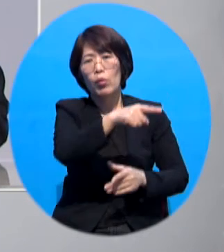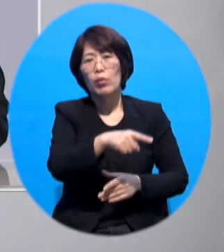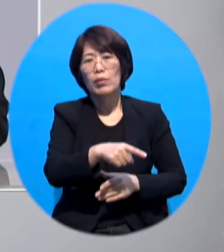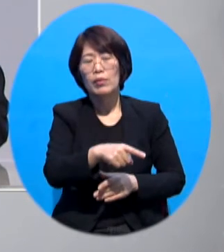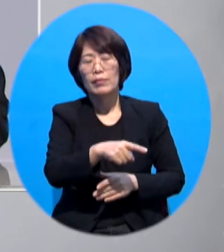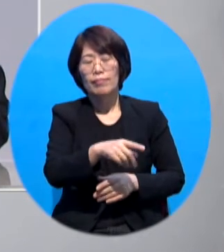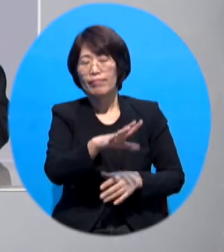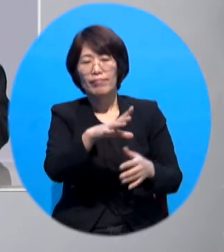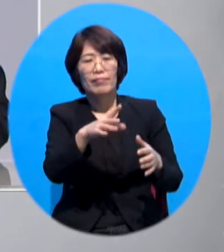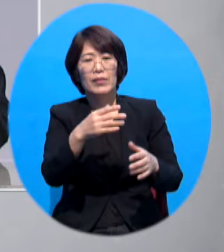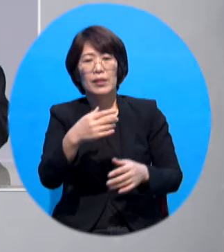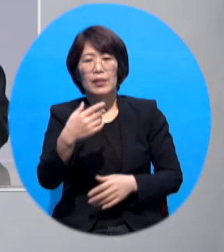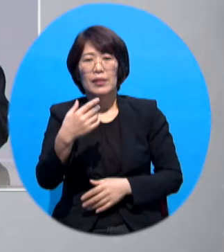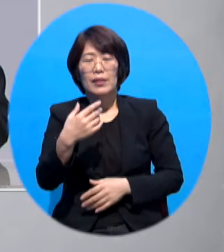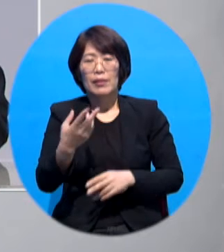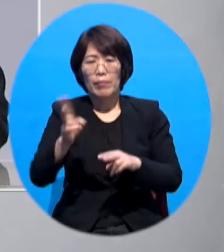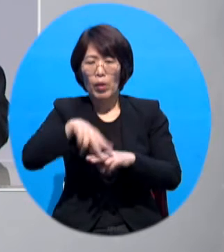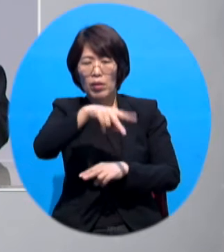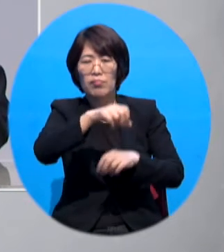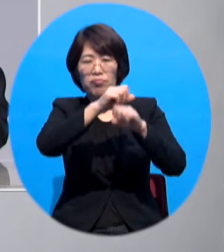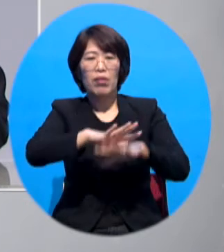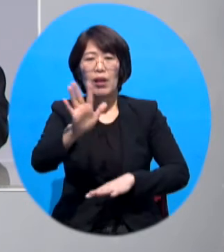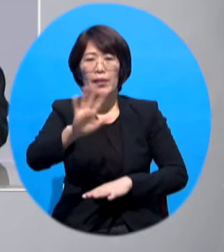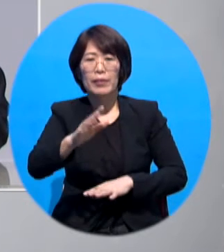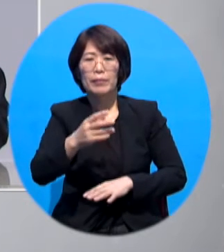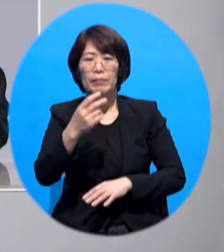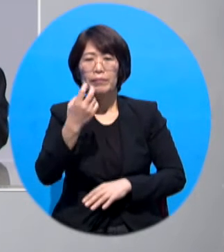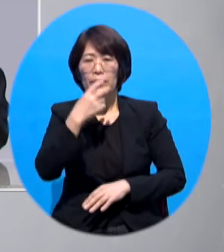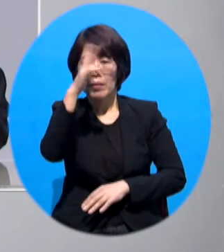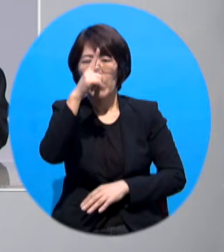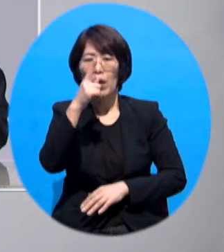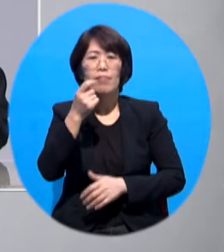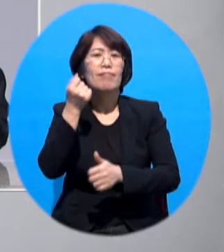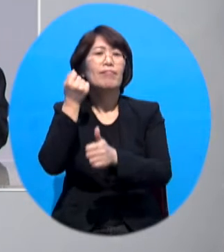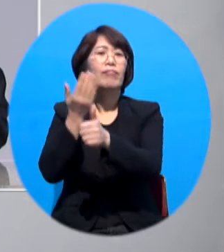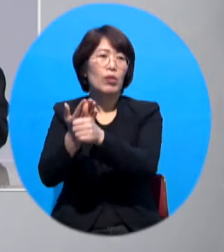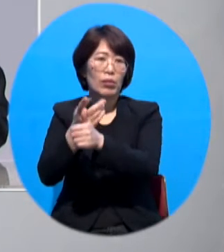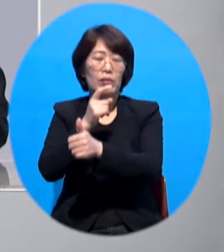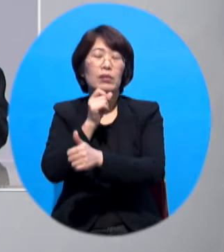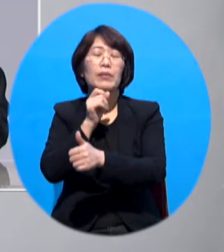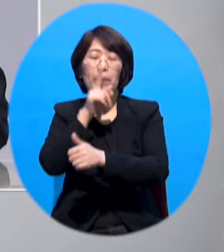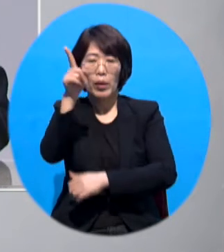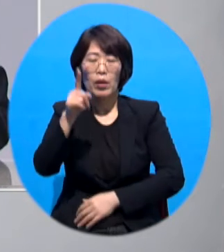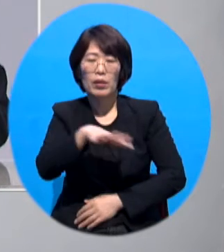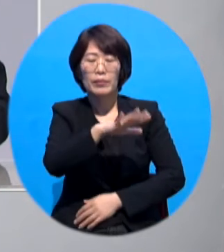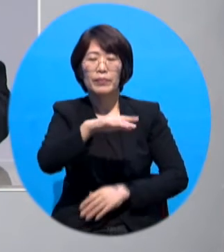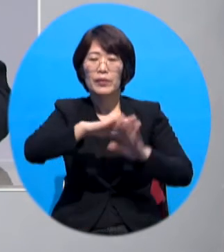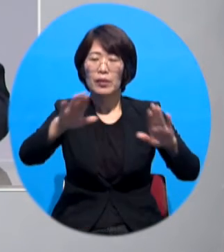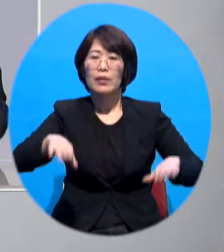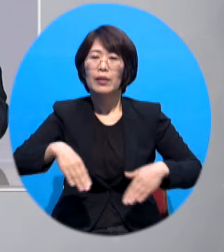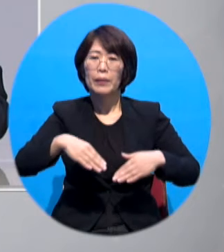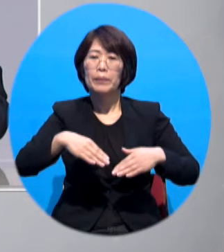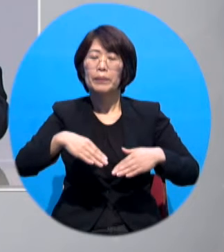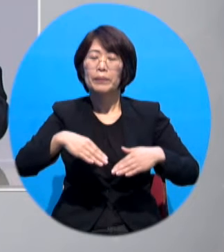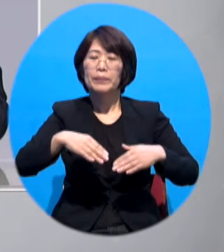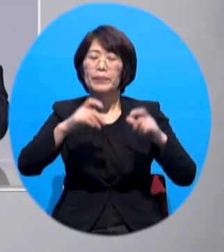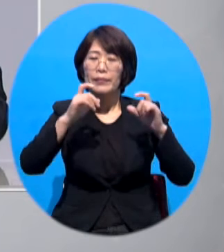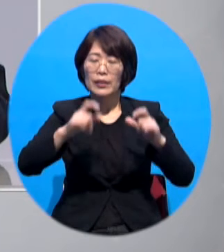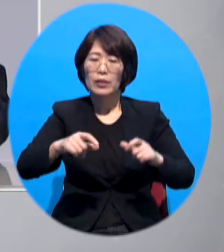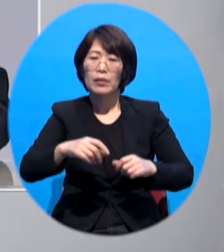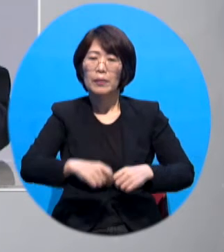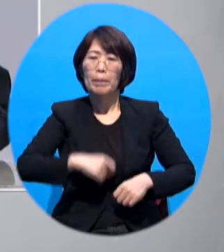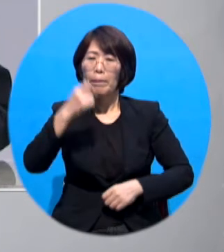대처 있습니다 깔고 뭉치지 않고 수사기관의 수사를 의뢰 해서 정말 전남 청렴도를 높이는